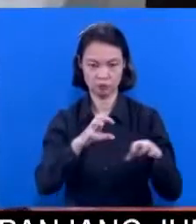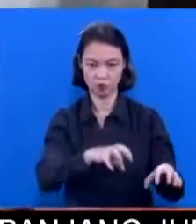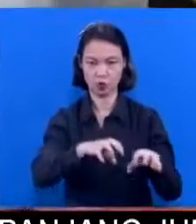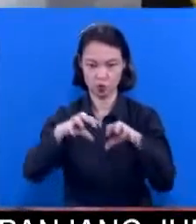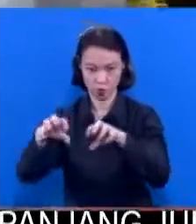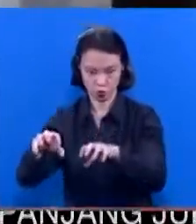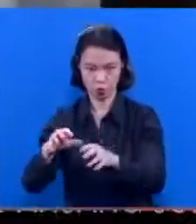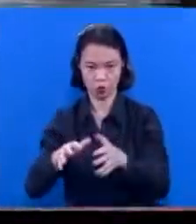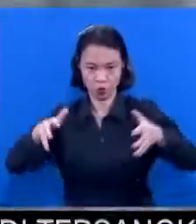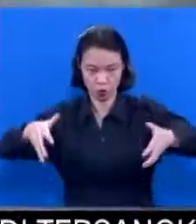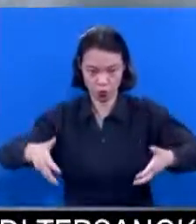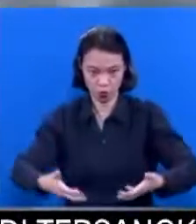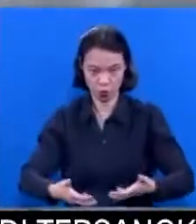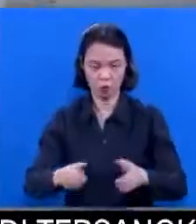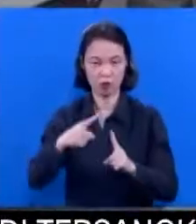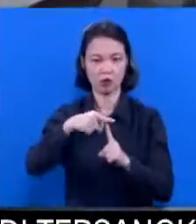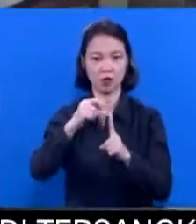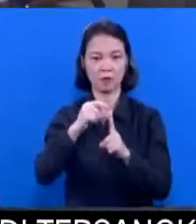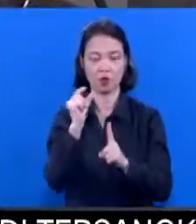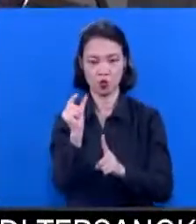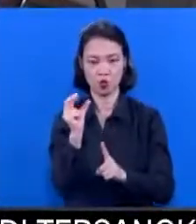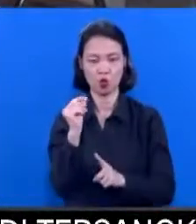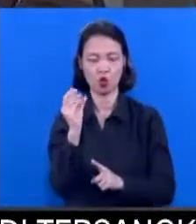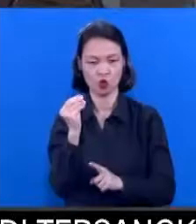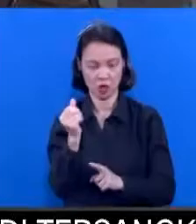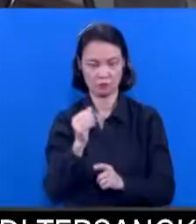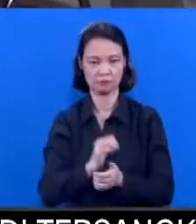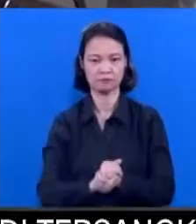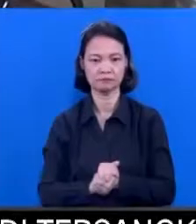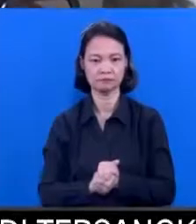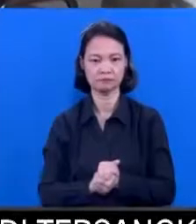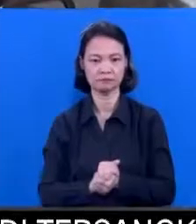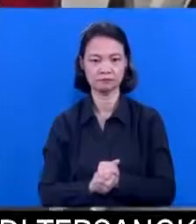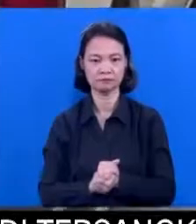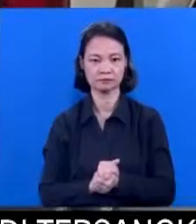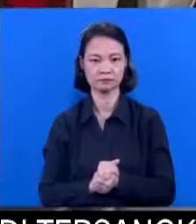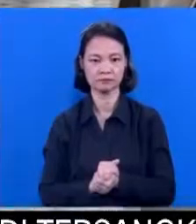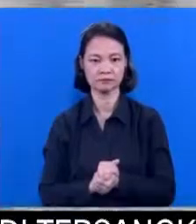dan dimakamkan di TPU Rorotan, Jakarta Utara. Tim Liputan CNN Indonesia.